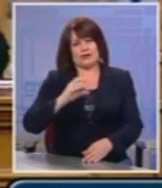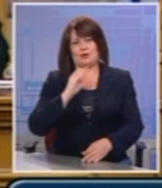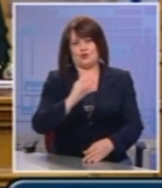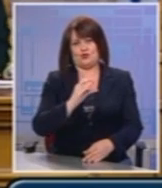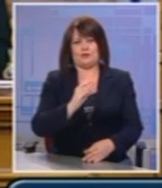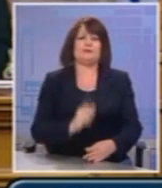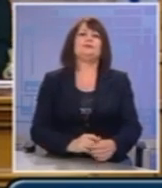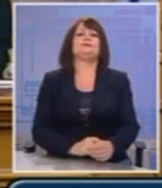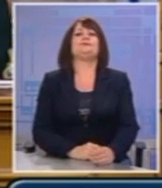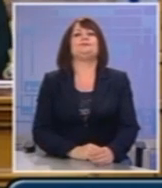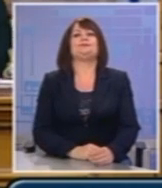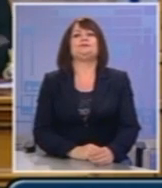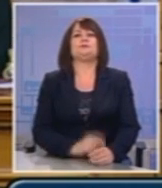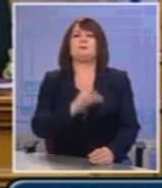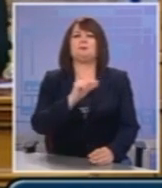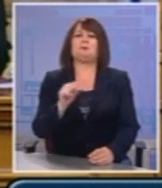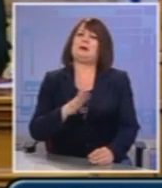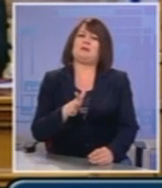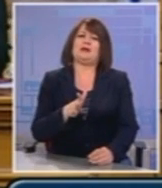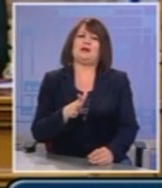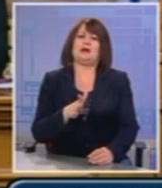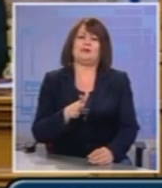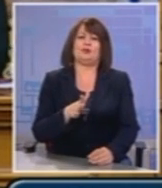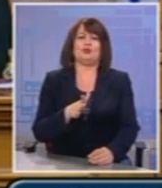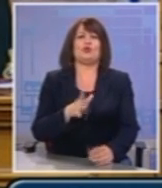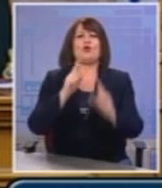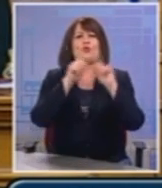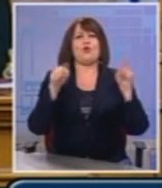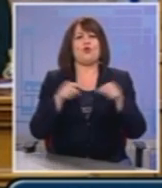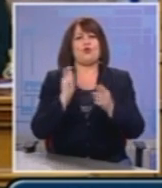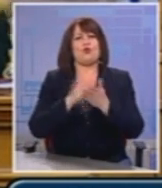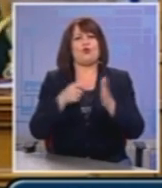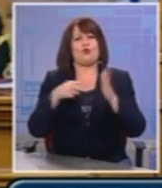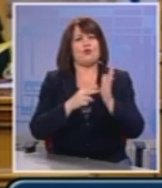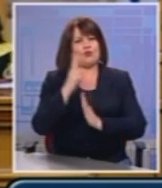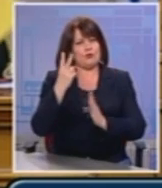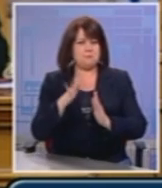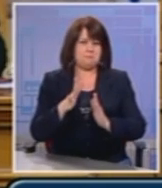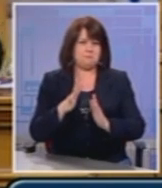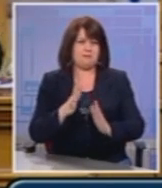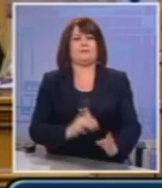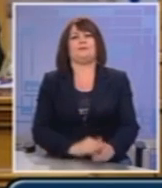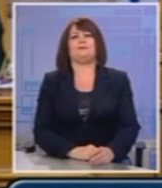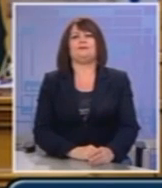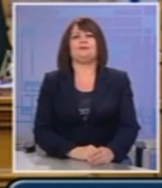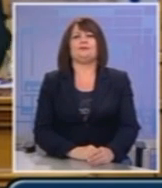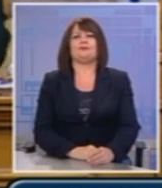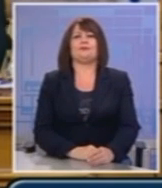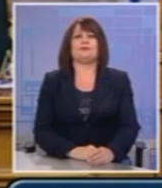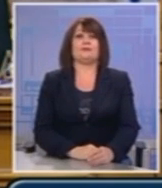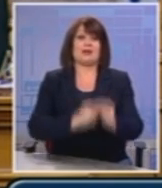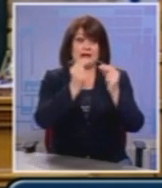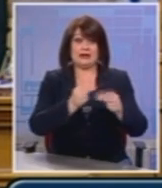δις ή το ίδιο περίπου ποσό της αγοράς δηλαδή των ομολόγων του 2012 καμία λύση λοιπόν δεν